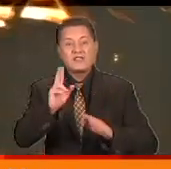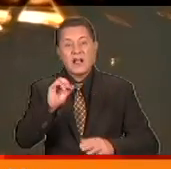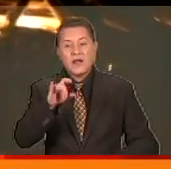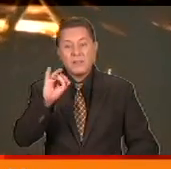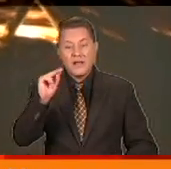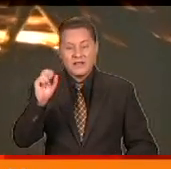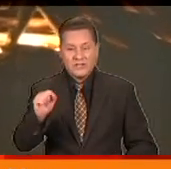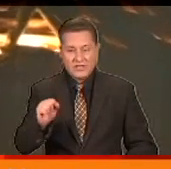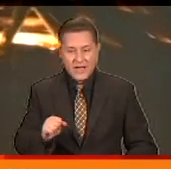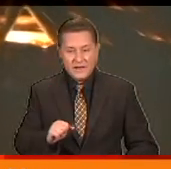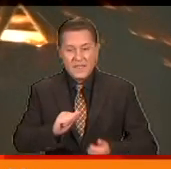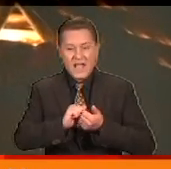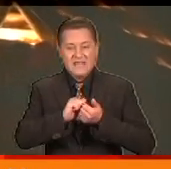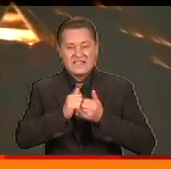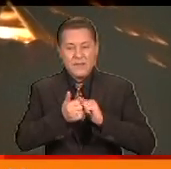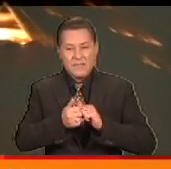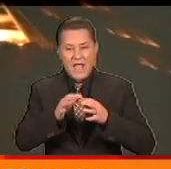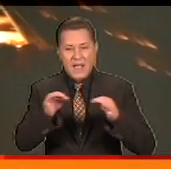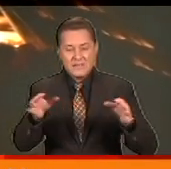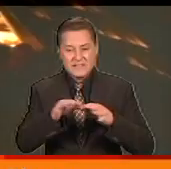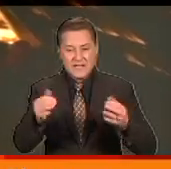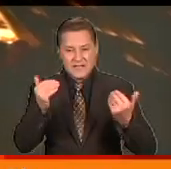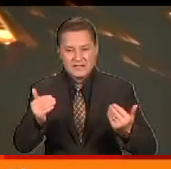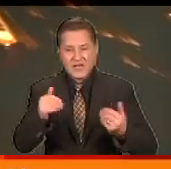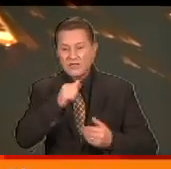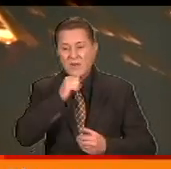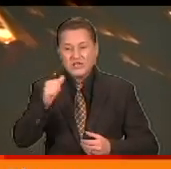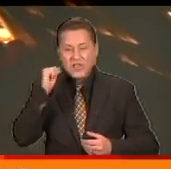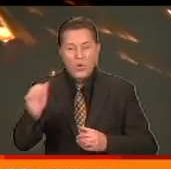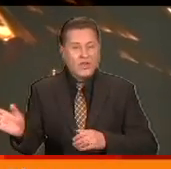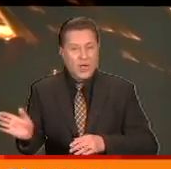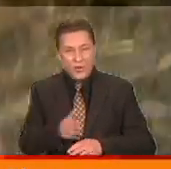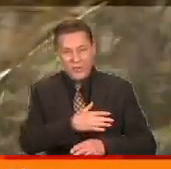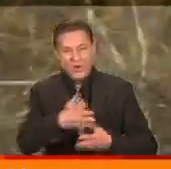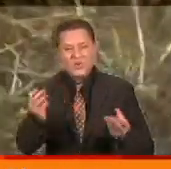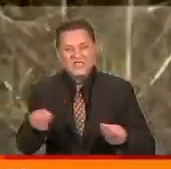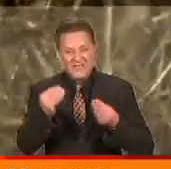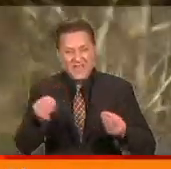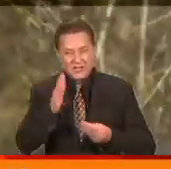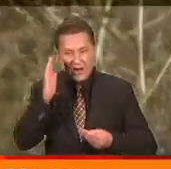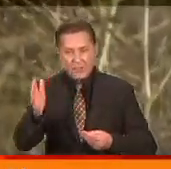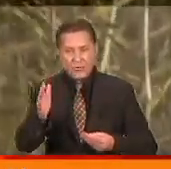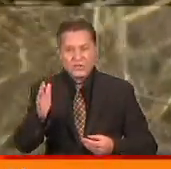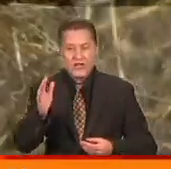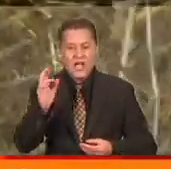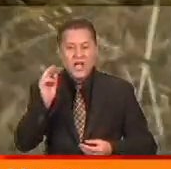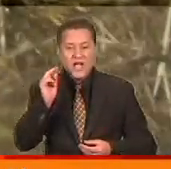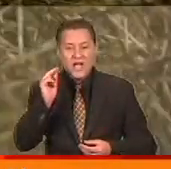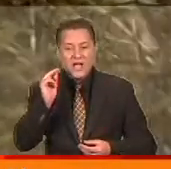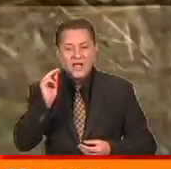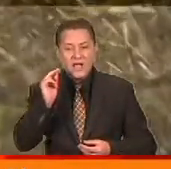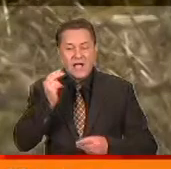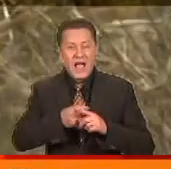Мы меняем сено сейчас. Прошлогоднее скидываем. Сейчас как раз свежее будет. Чай пили. Это будет